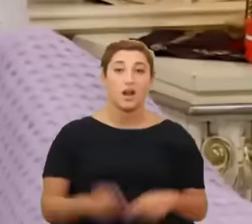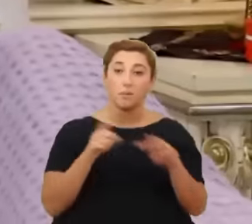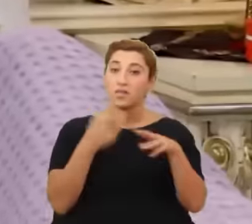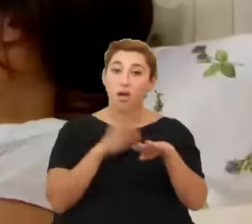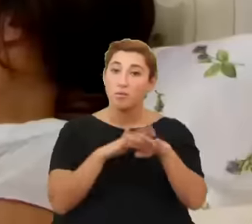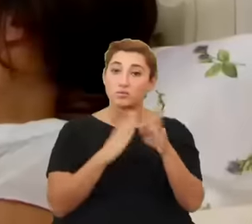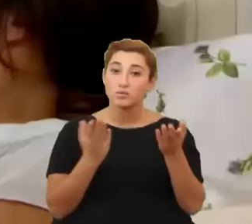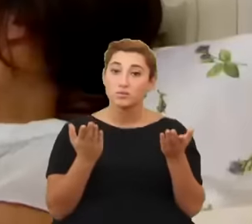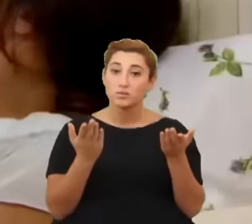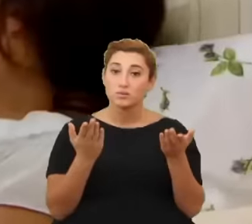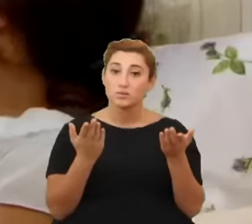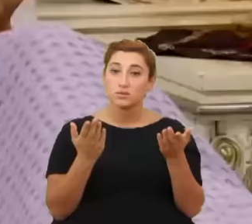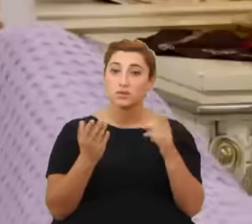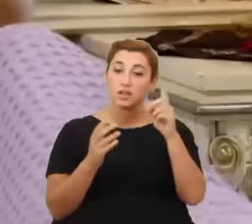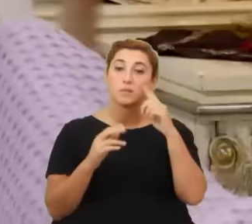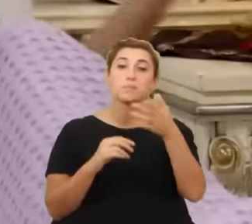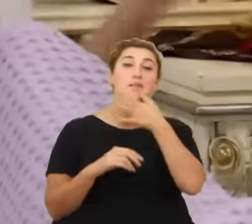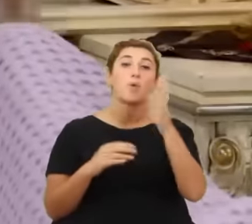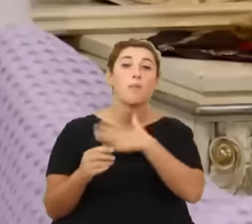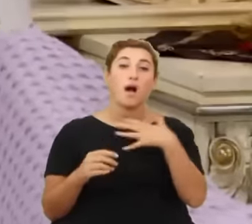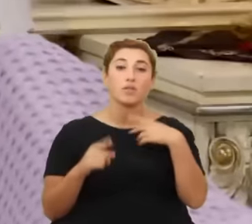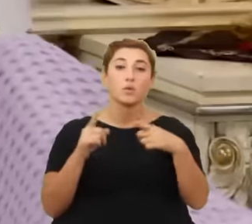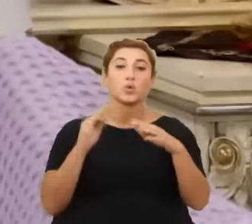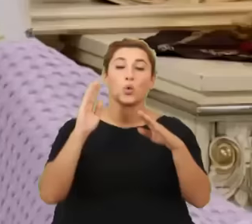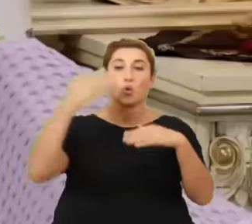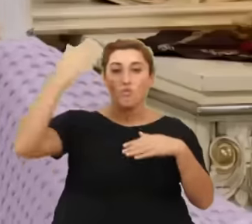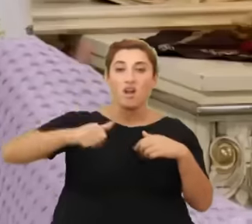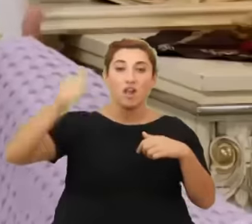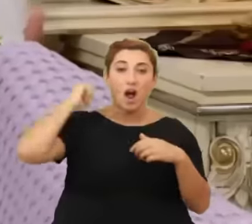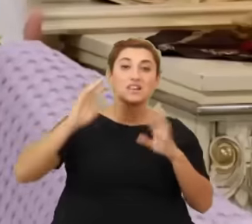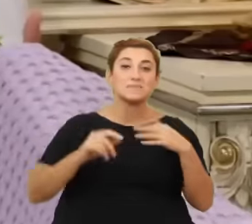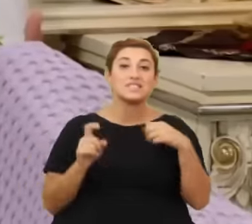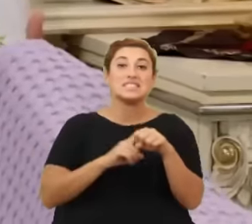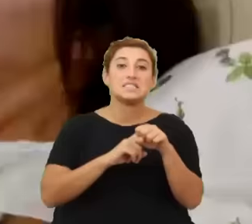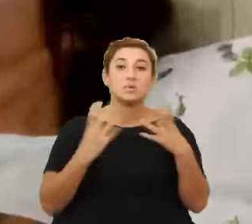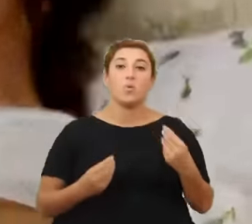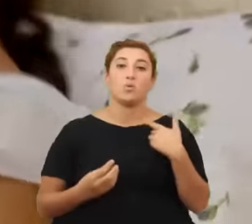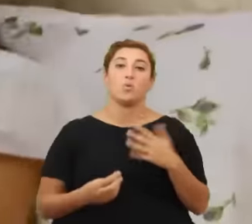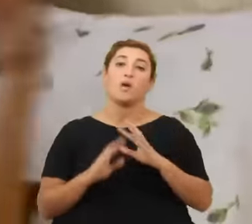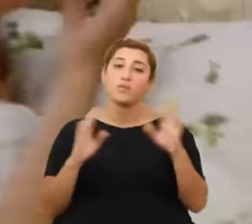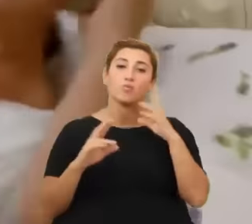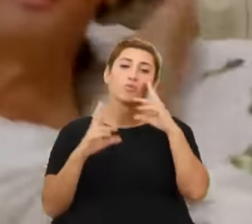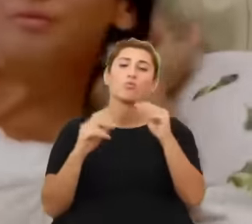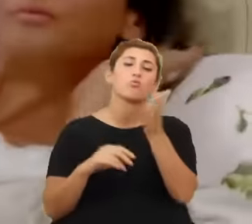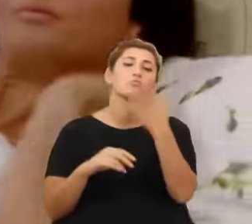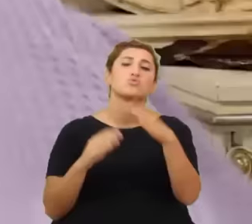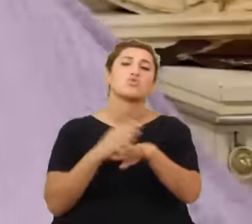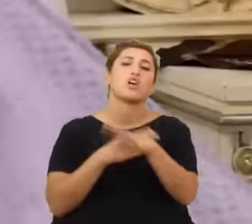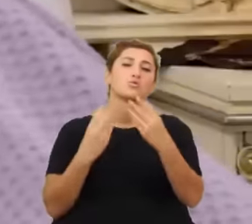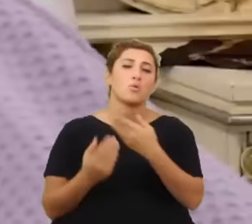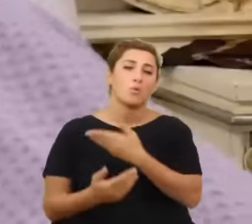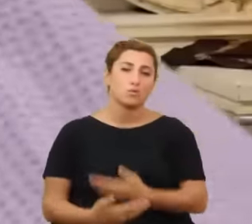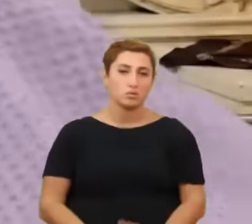Ahmet ne yapıyorsun? Ya sen bilmiyor musun? Annenler şu duvarın arkasında zaten sinir oluyorum. Ya tam uyumuştur onlar çoktan.